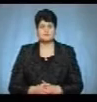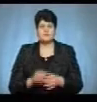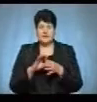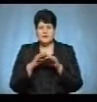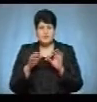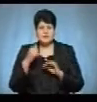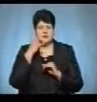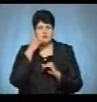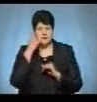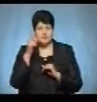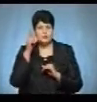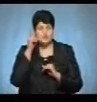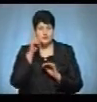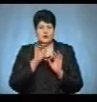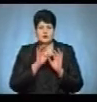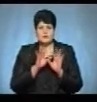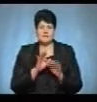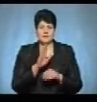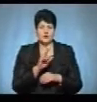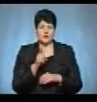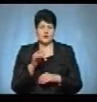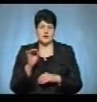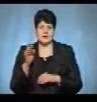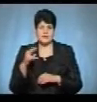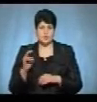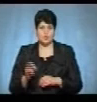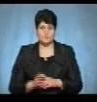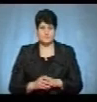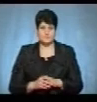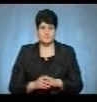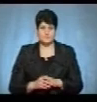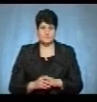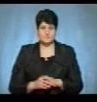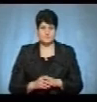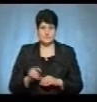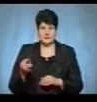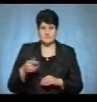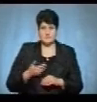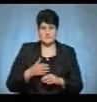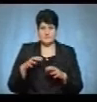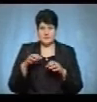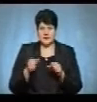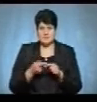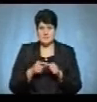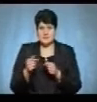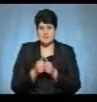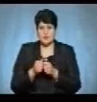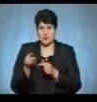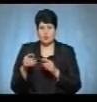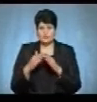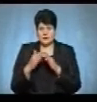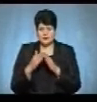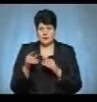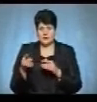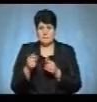Детальніше телефоном із Чорткова розповість Віктор Гордієнко. Там живе власник, це є перед його будинком. Якраз перед